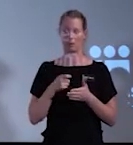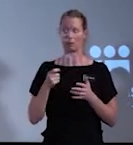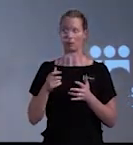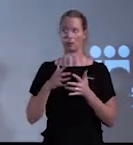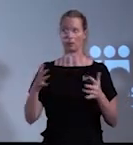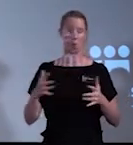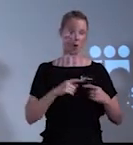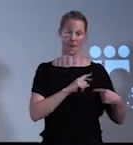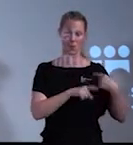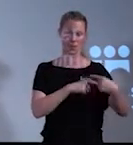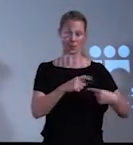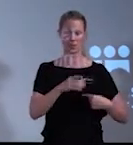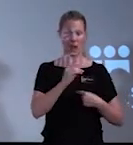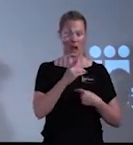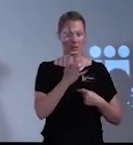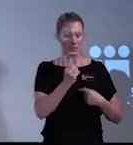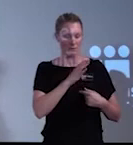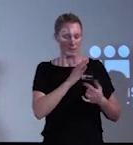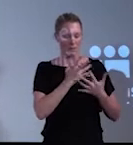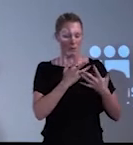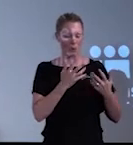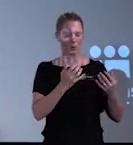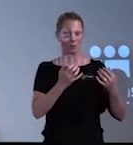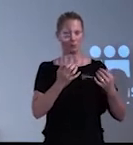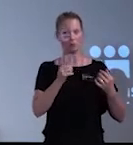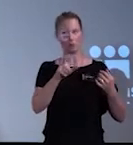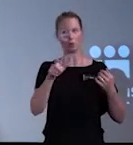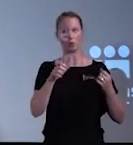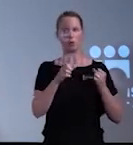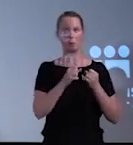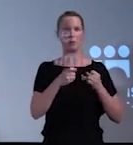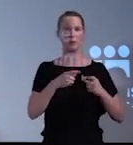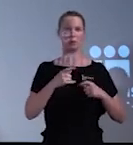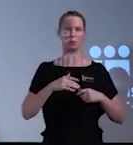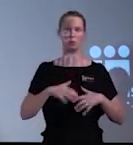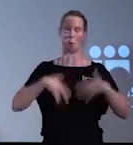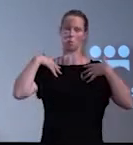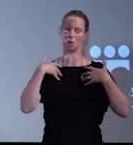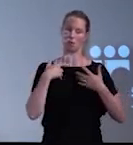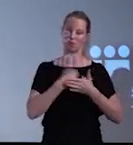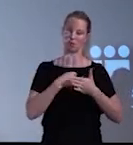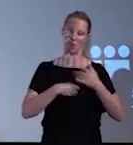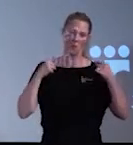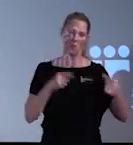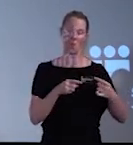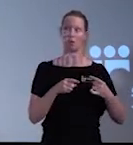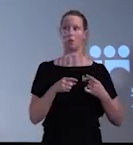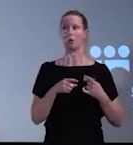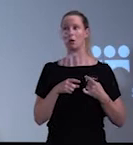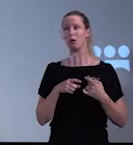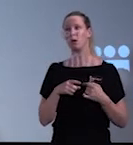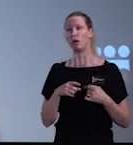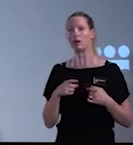otroligt gedigna processen. Alice, det finns ju några starkare som kommer bli väldigt, väldigt upprörda och arga, för de har kämpat emot det här. Och nästa,